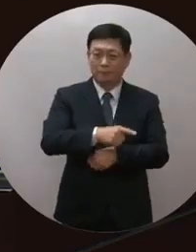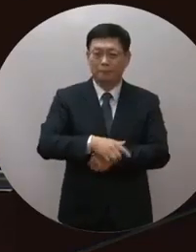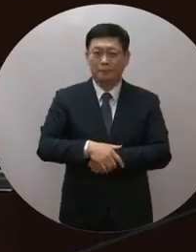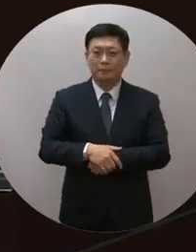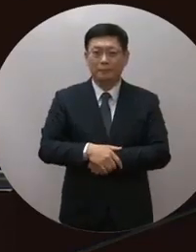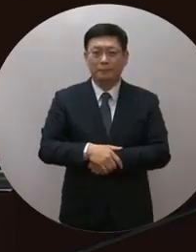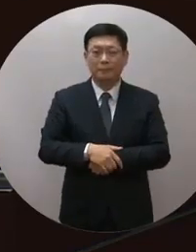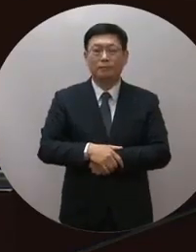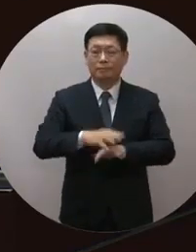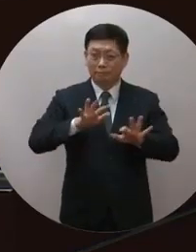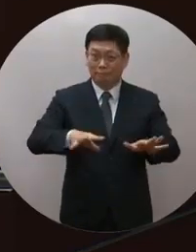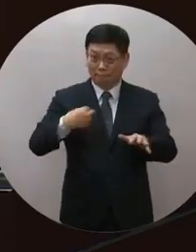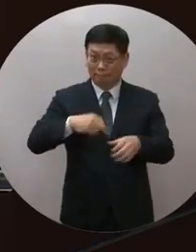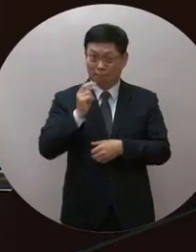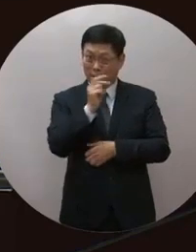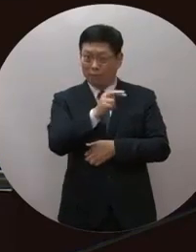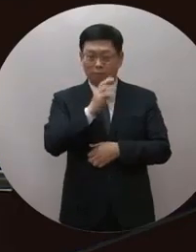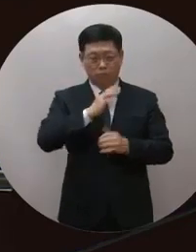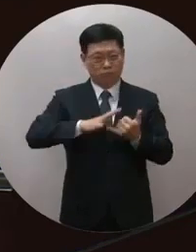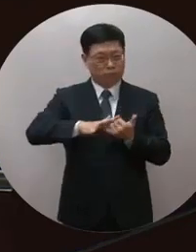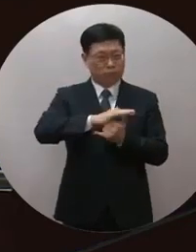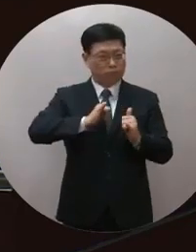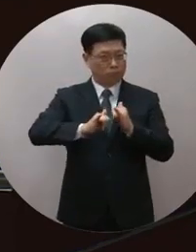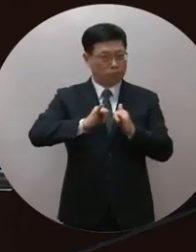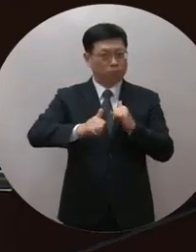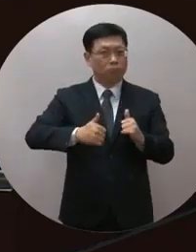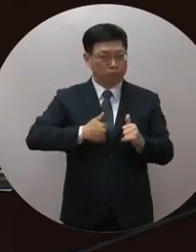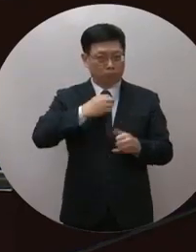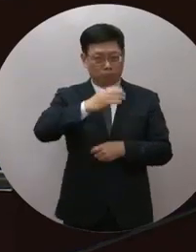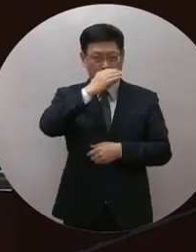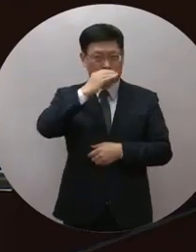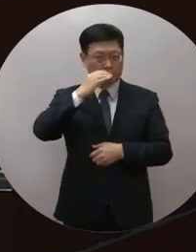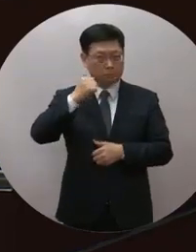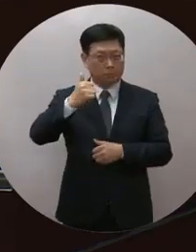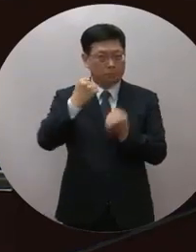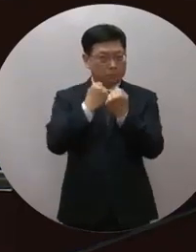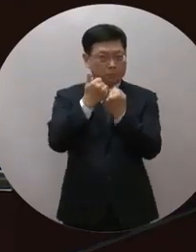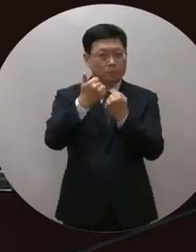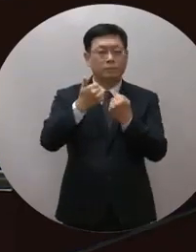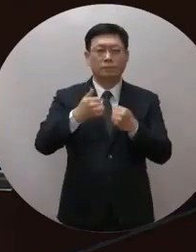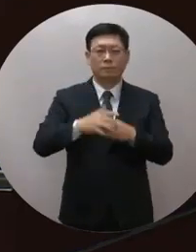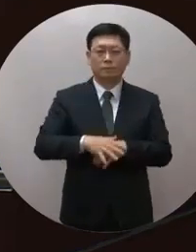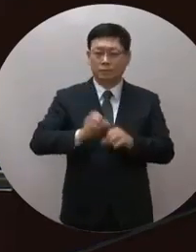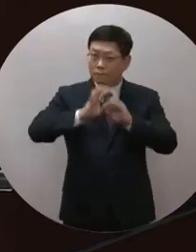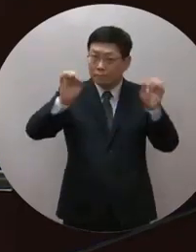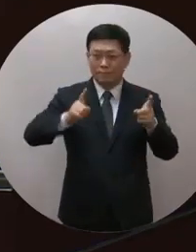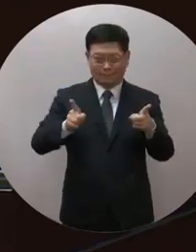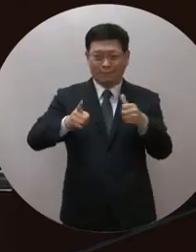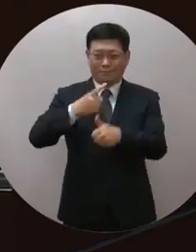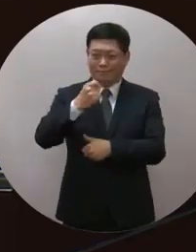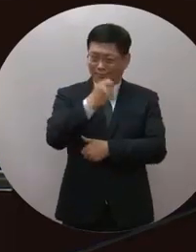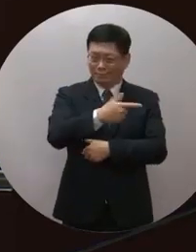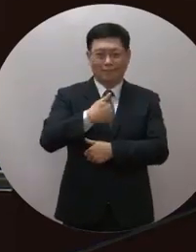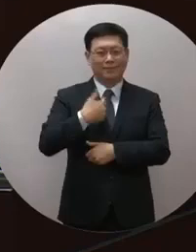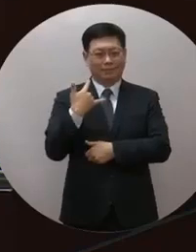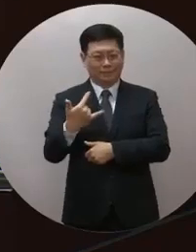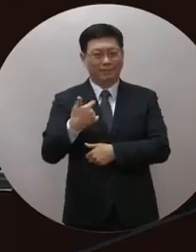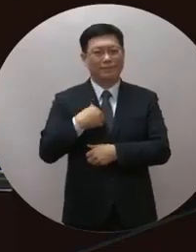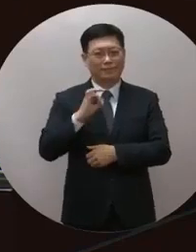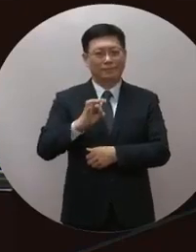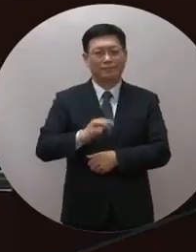买。我们更看到国人展现高贵的情操，特别发起你先领我